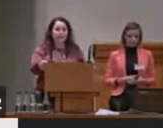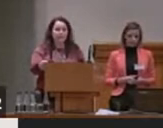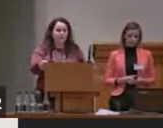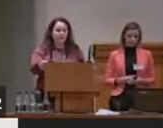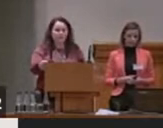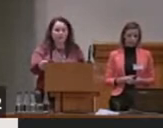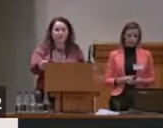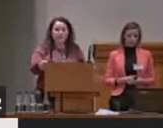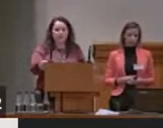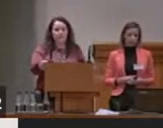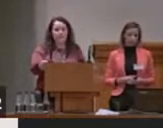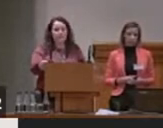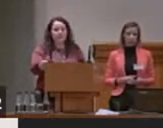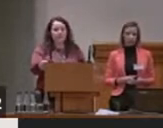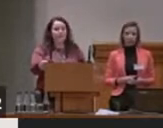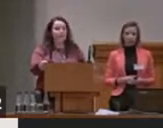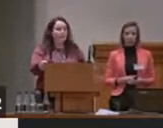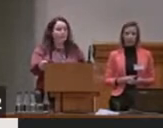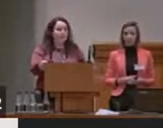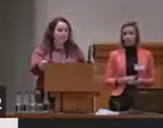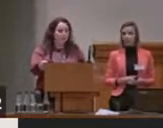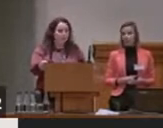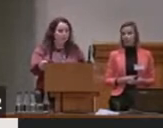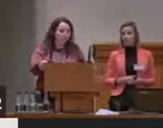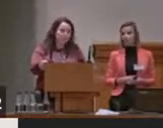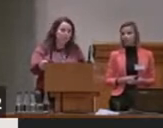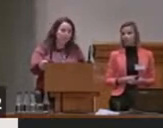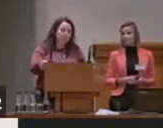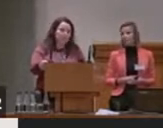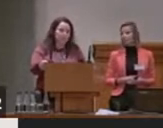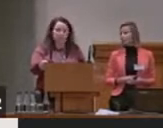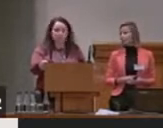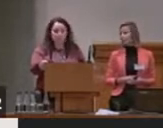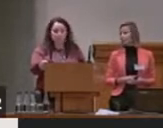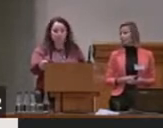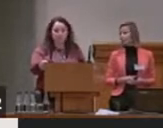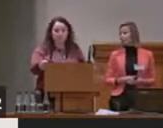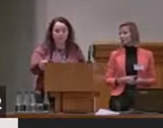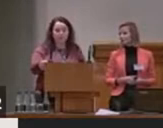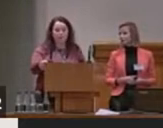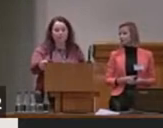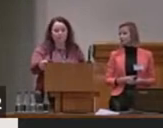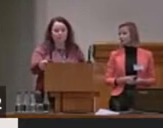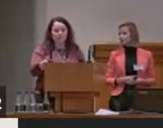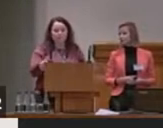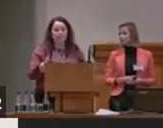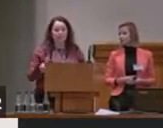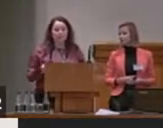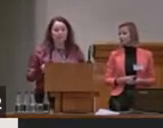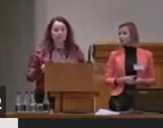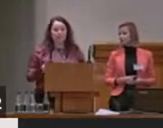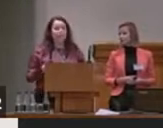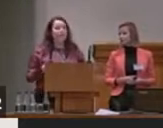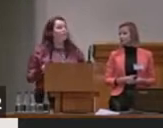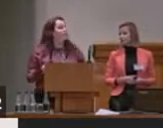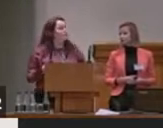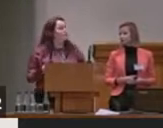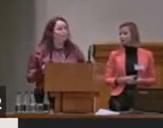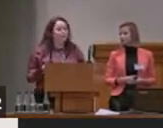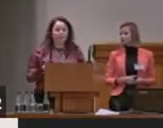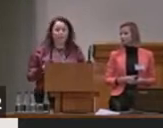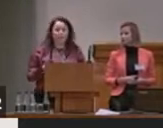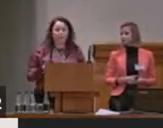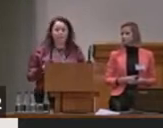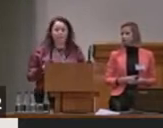nasz wkład w zachowanie dziedzictwa jest zauważany przez mieszkańców Pomorza, ale też przez nasze władze, przez naukowców Politechniki. Ponadto udało nam